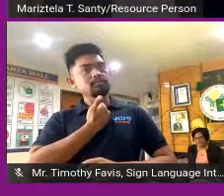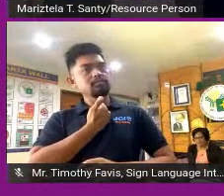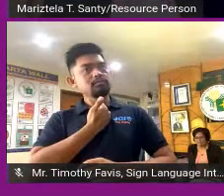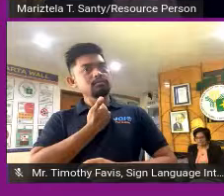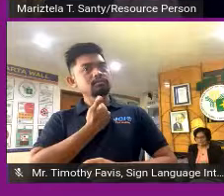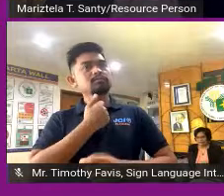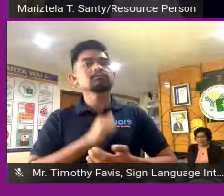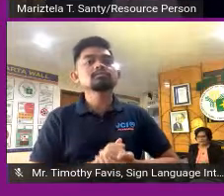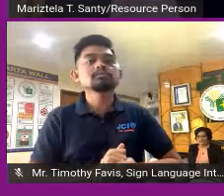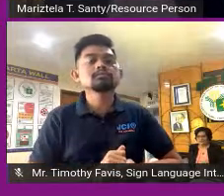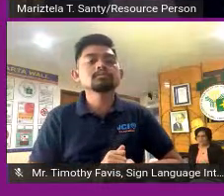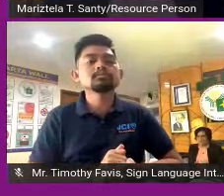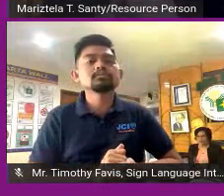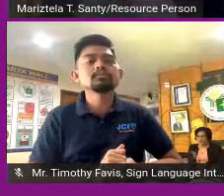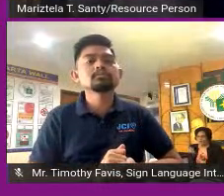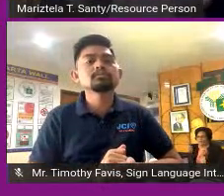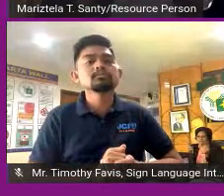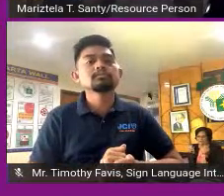natin,